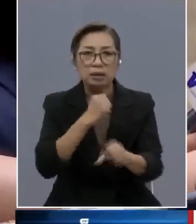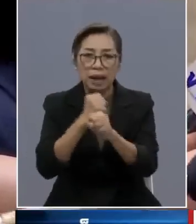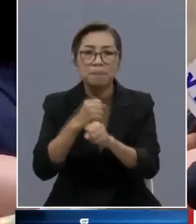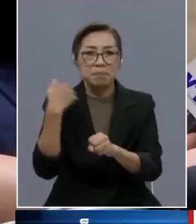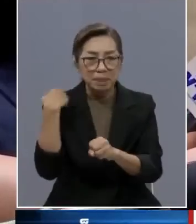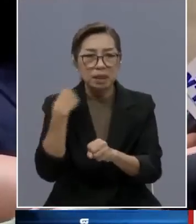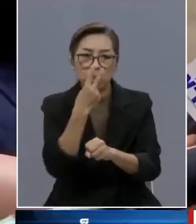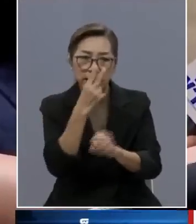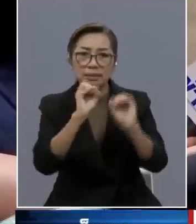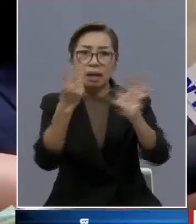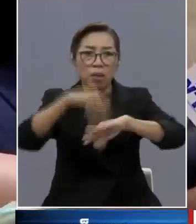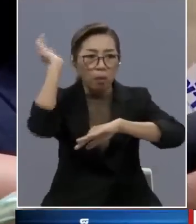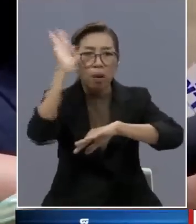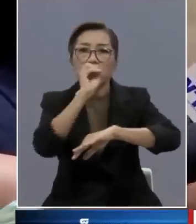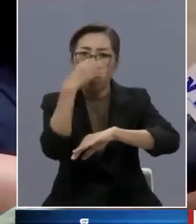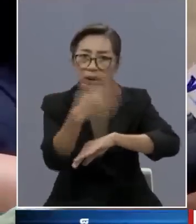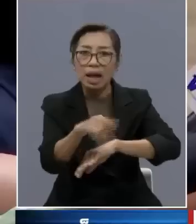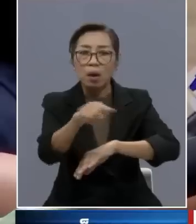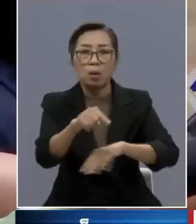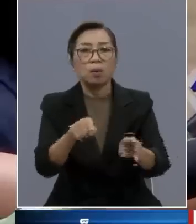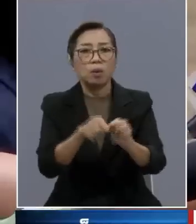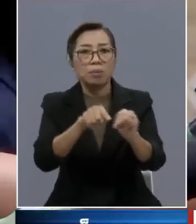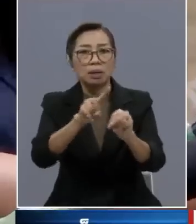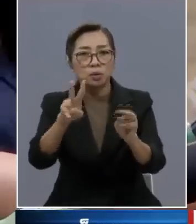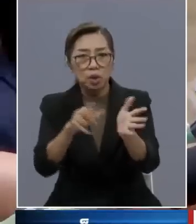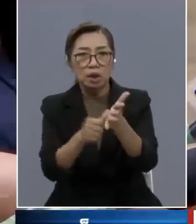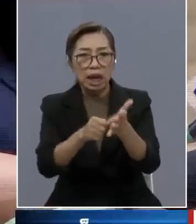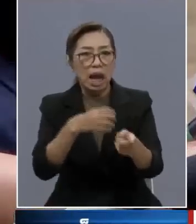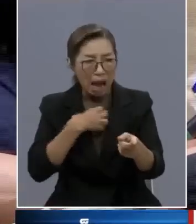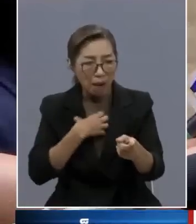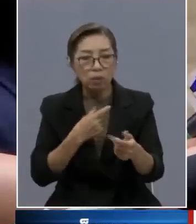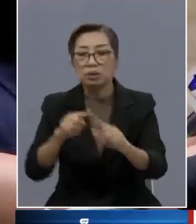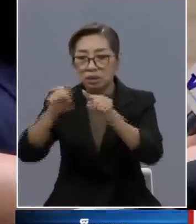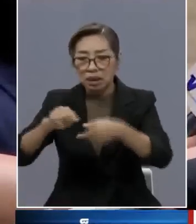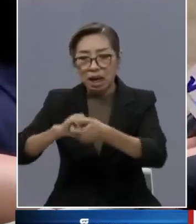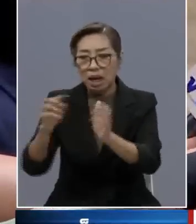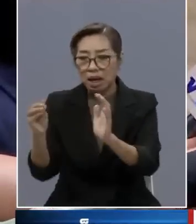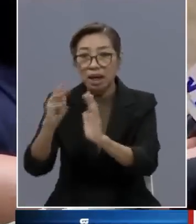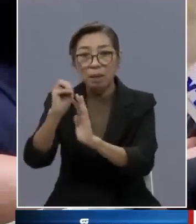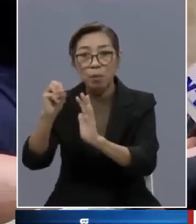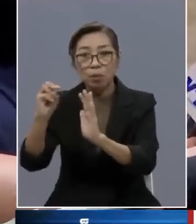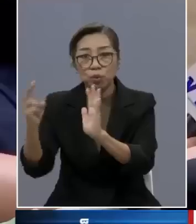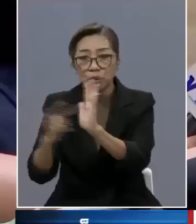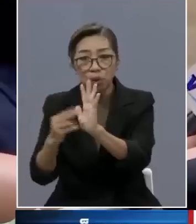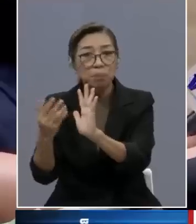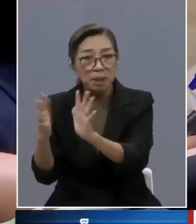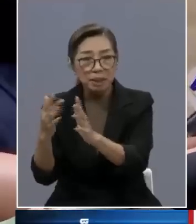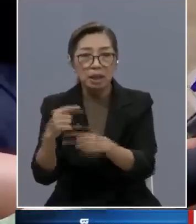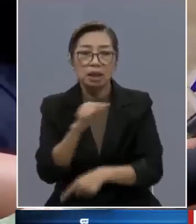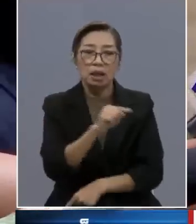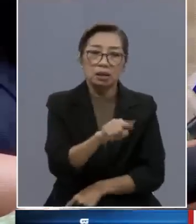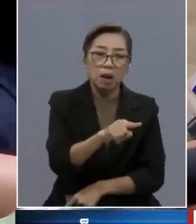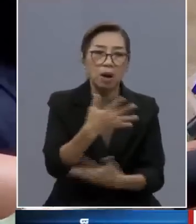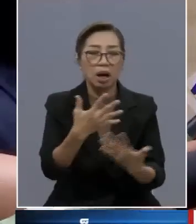นาดว่าไปหาเสียงเอาไว้อย่างนั้นแล้วหากไม่แก้ก็ไม่ได้จะแก้ก็เป็นปัญหาเดี๋ยวจะเป็นนะครับ